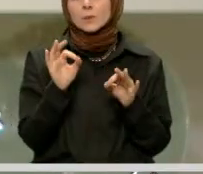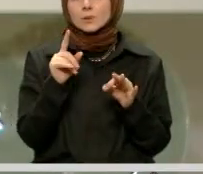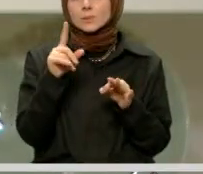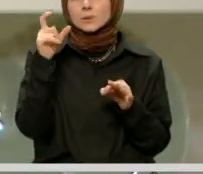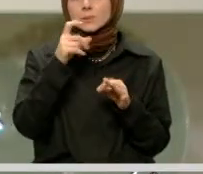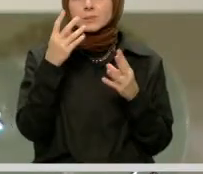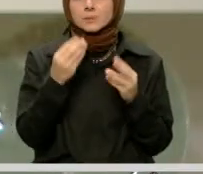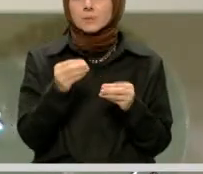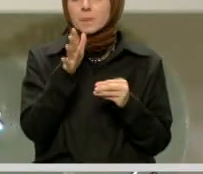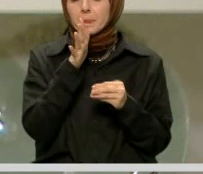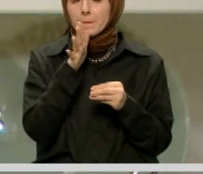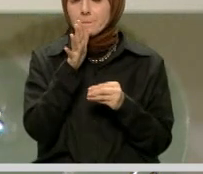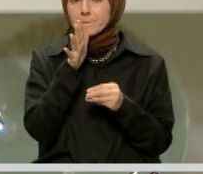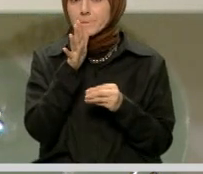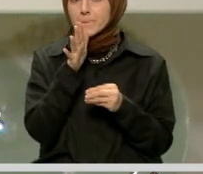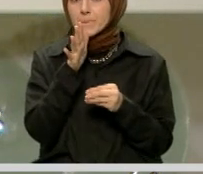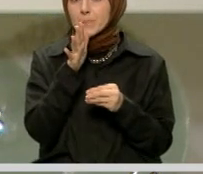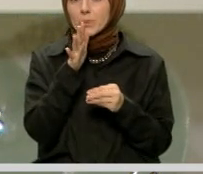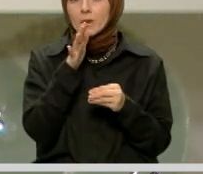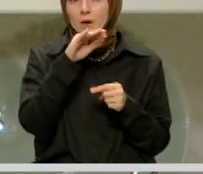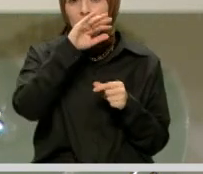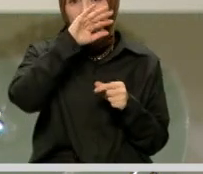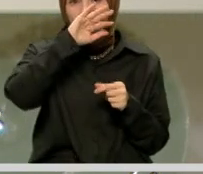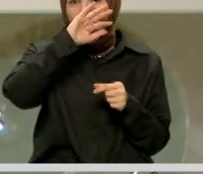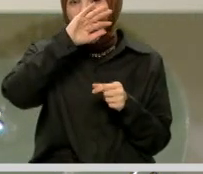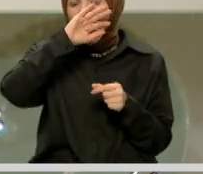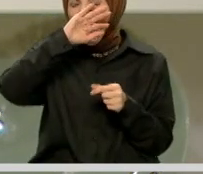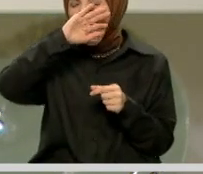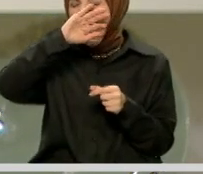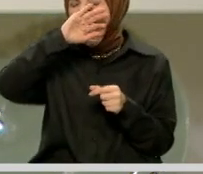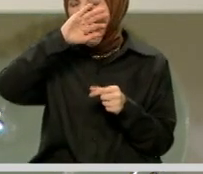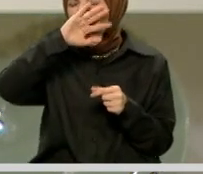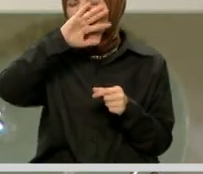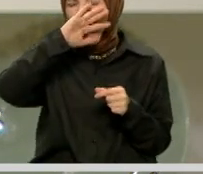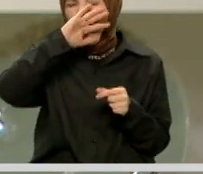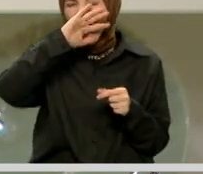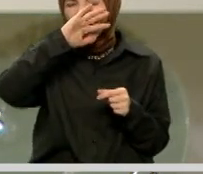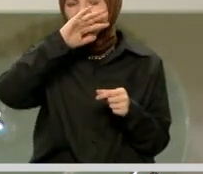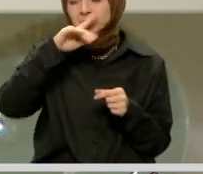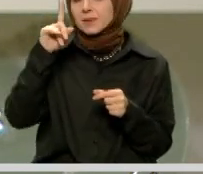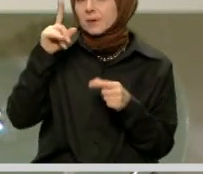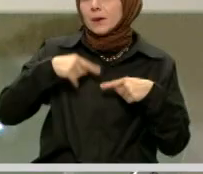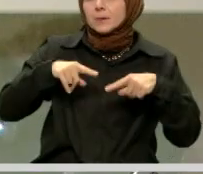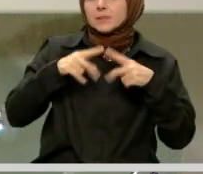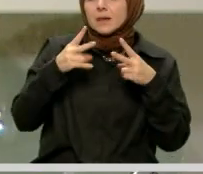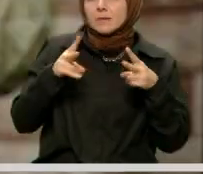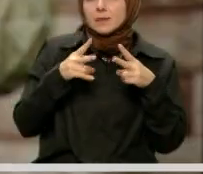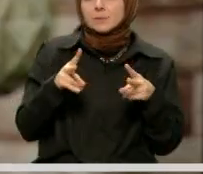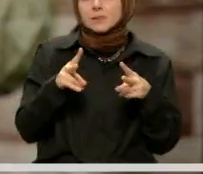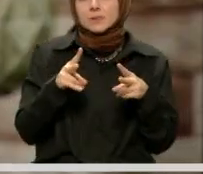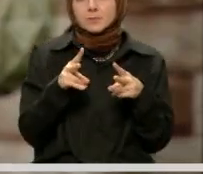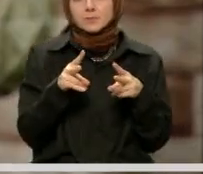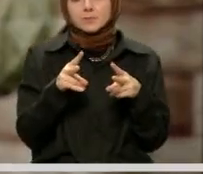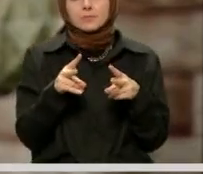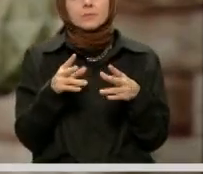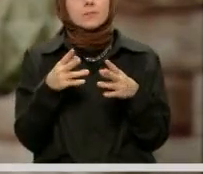lütfedilmiş olması bile aslında başı başı rahmetin rahmet. Şey değil mi hocam? Kesinlikle. Yansıması. Yani Rabbimiz bizi affetmenin fırsatını önümüze